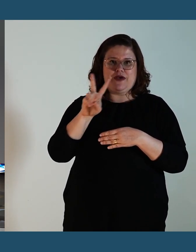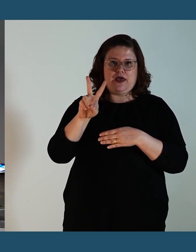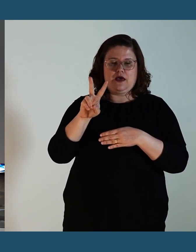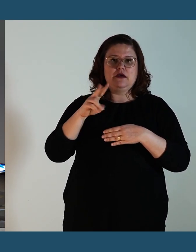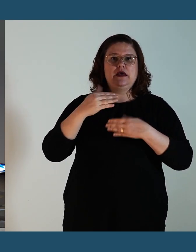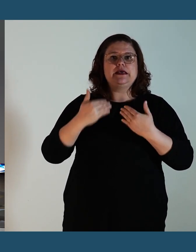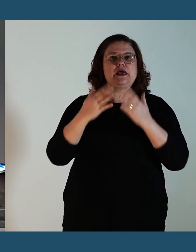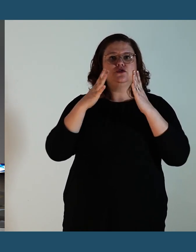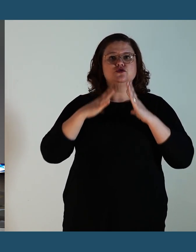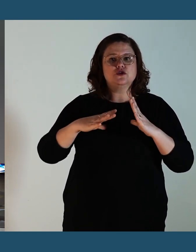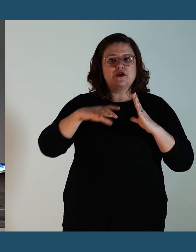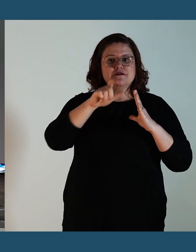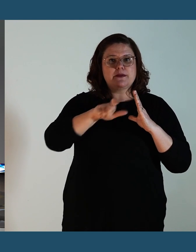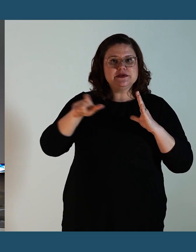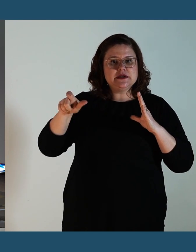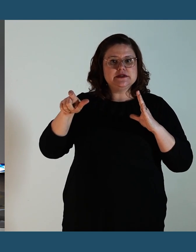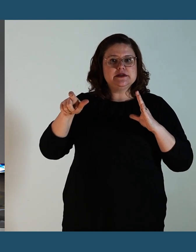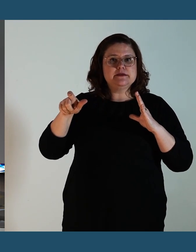kehitysvammaiset, jotka